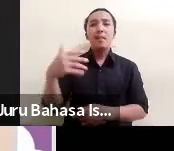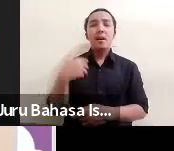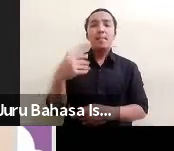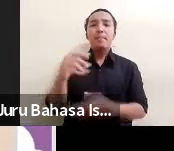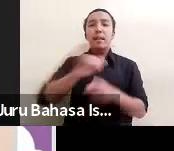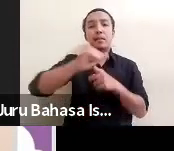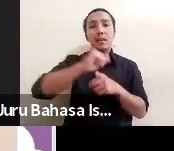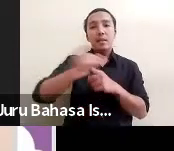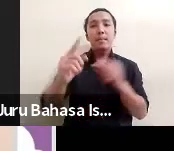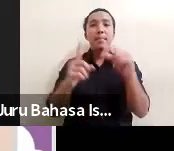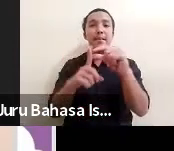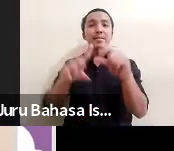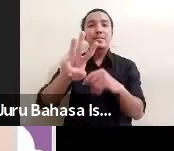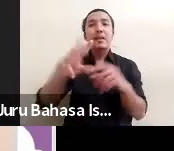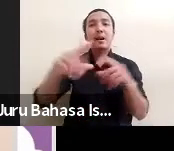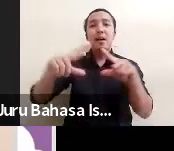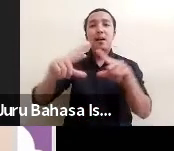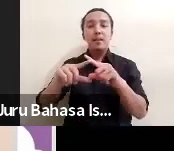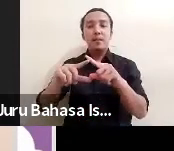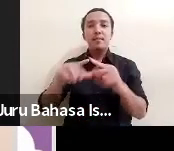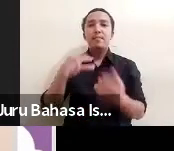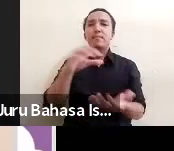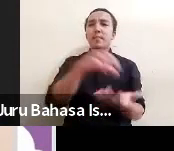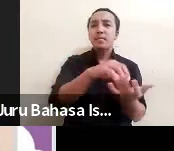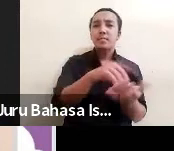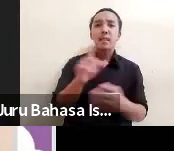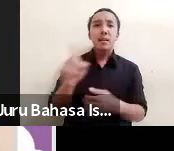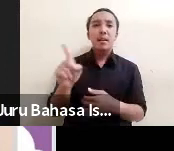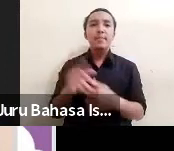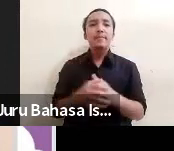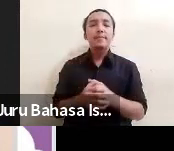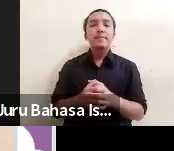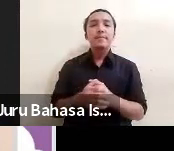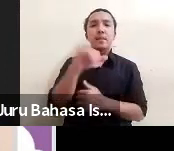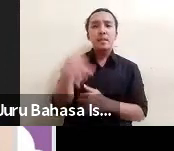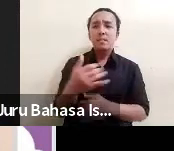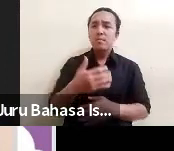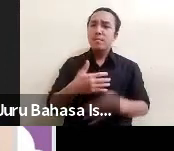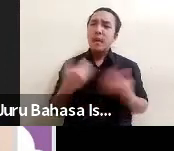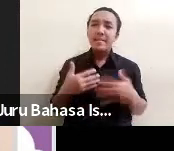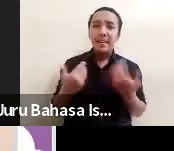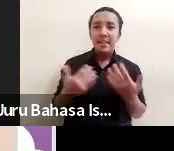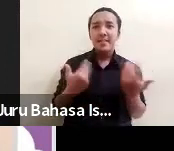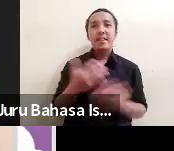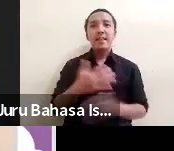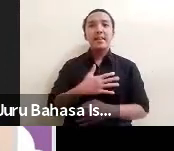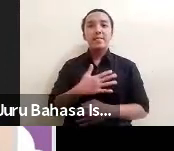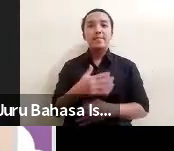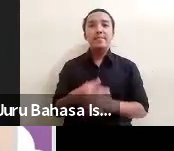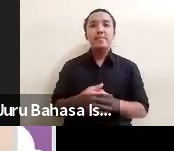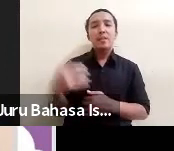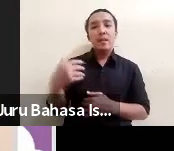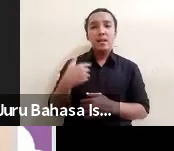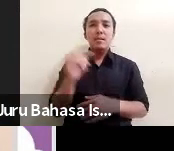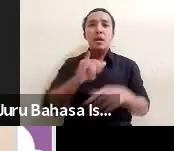sekretariat, ada pelatihan dari Dinsos ditempatkan di sana, Pak. Jadi senang ya, ada lomba apa, memasak,